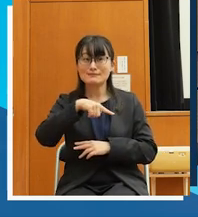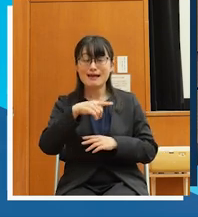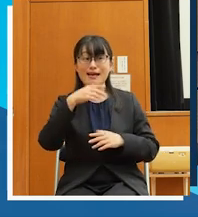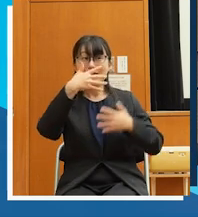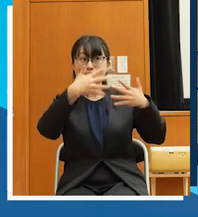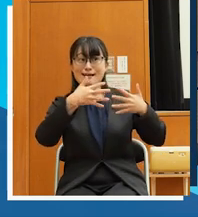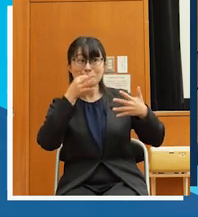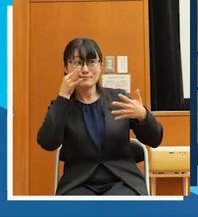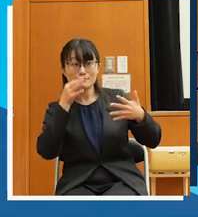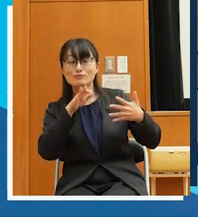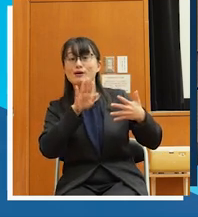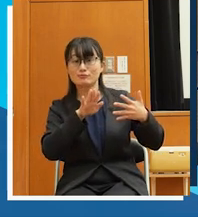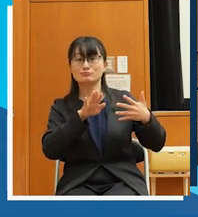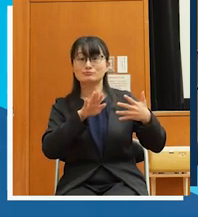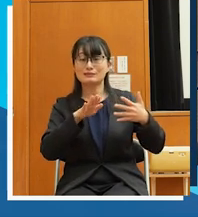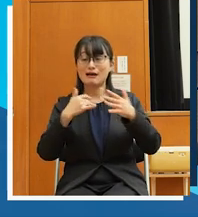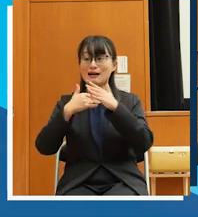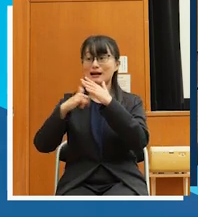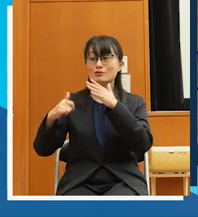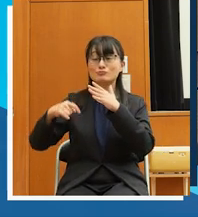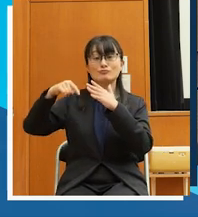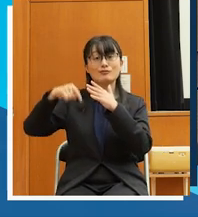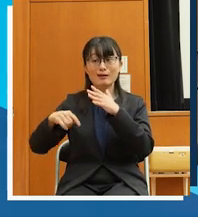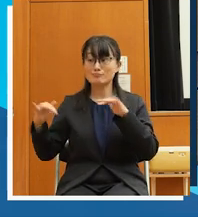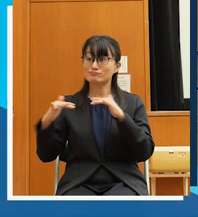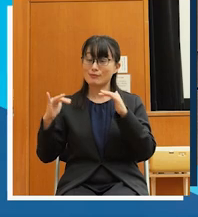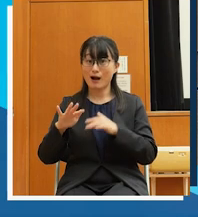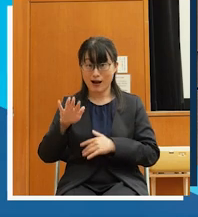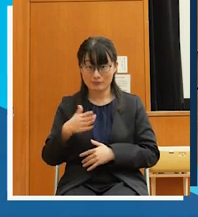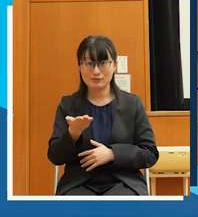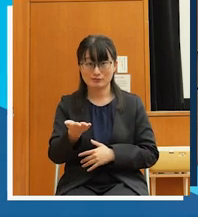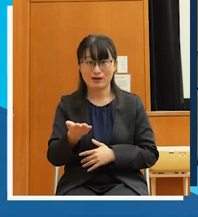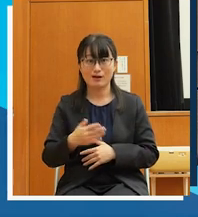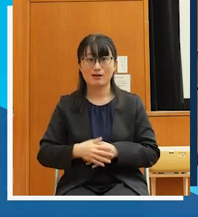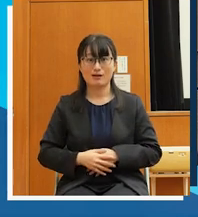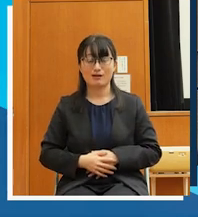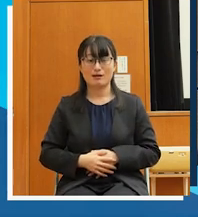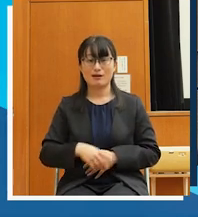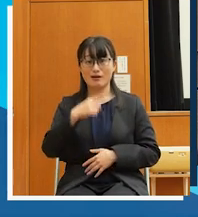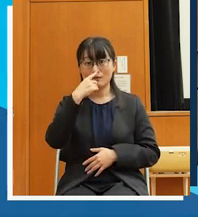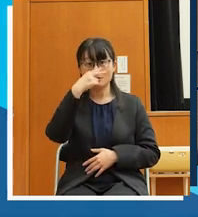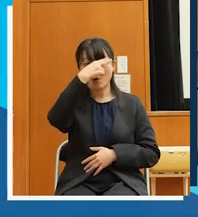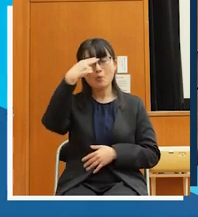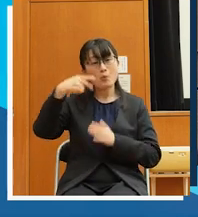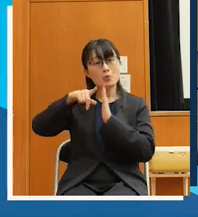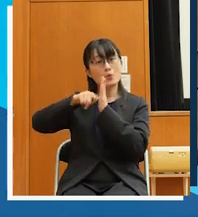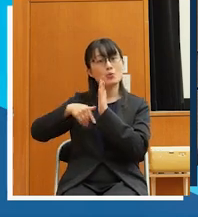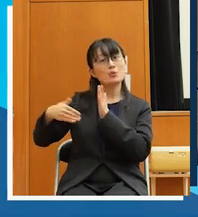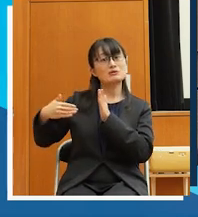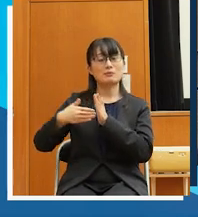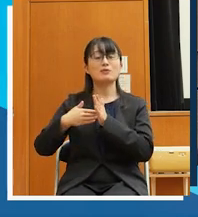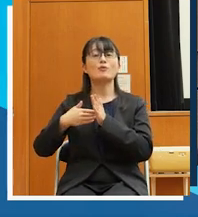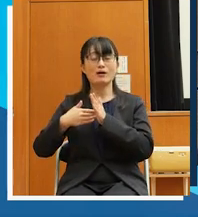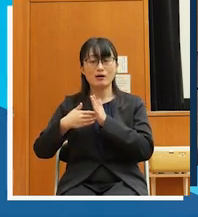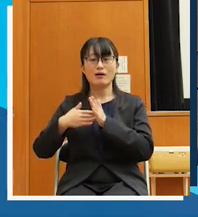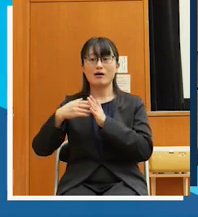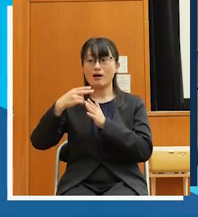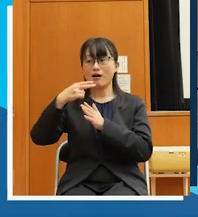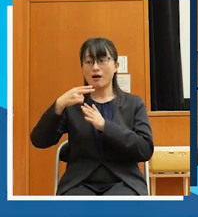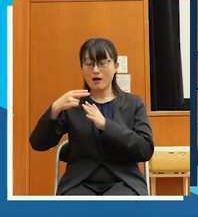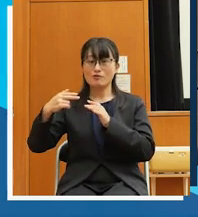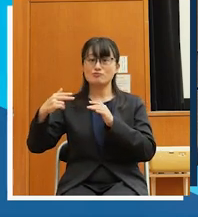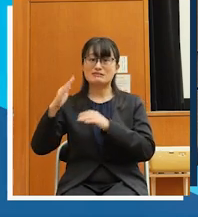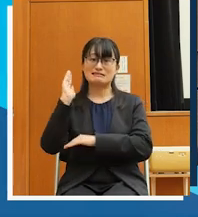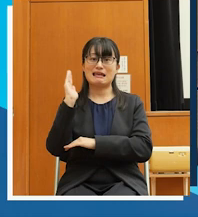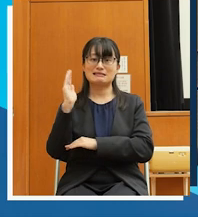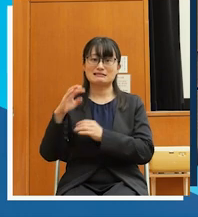けど高校生までお父さんが自分の意見を持つためにあんまり父の意見は言わないよっていう風にされてたりとかでもあんまり